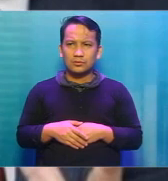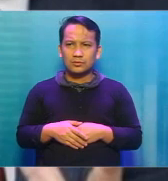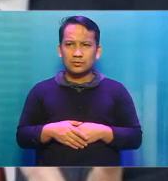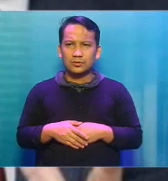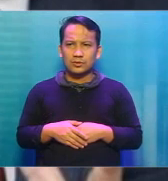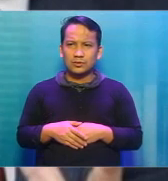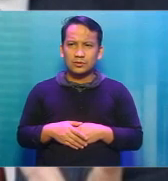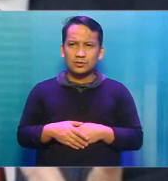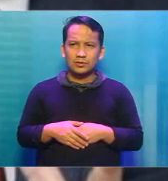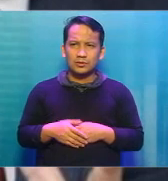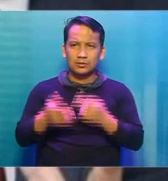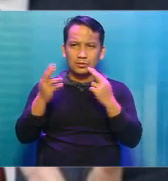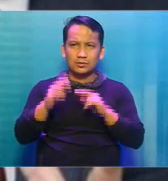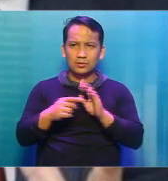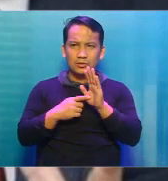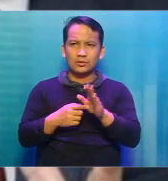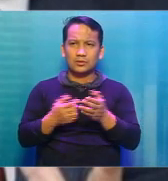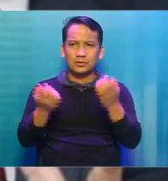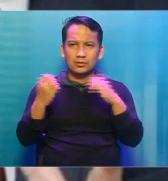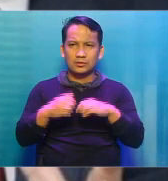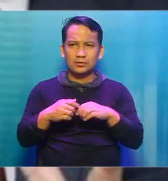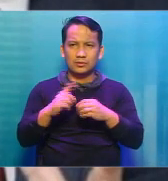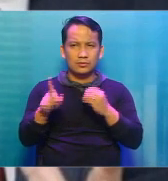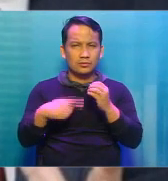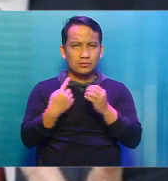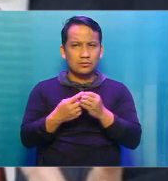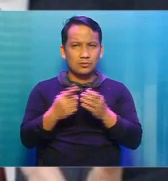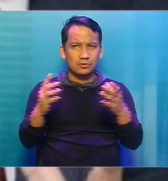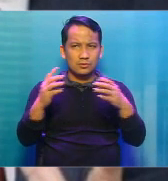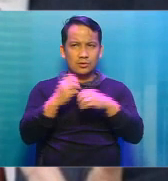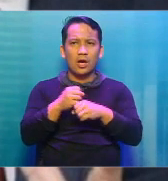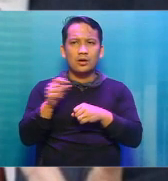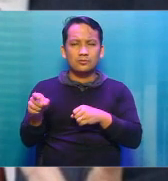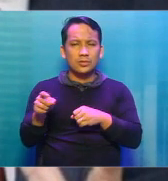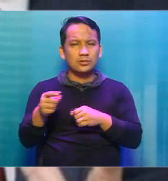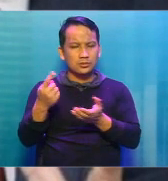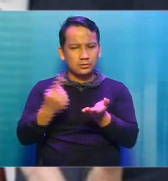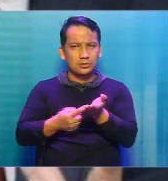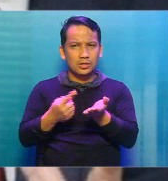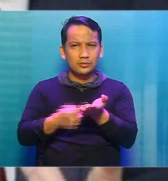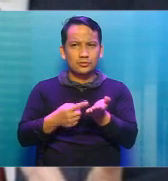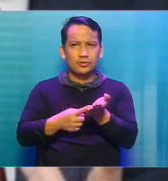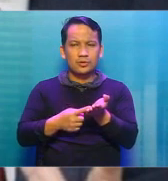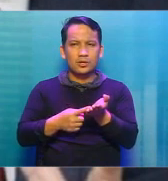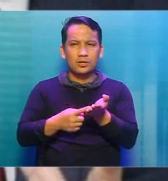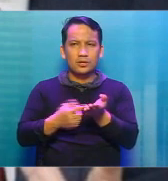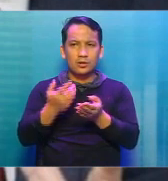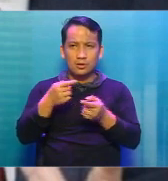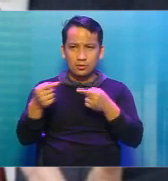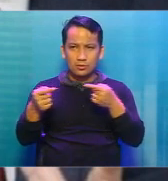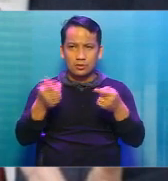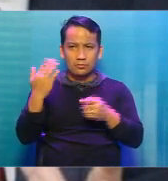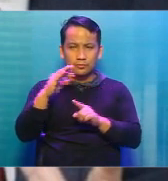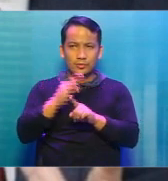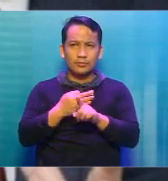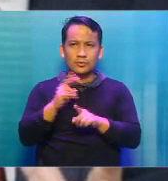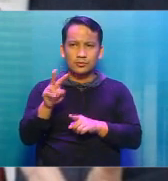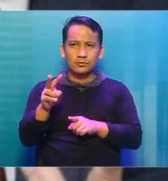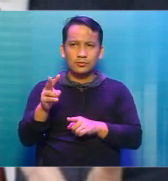super winning event after the conclusion of the oral arguments. Last February